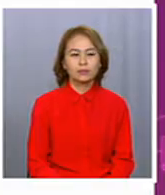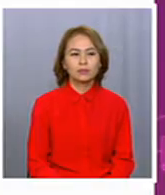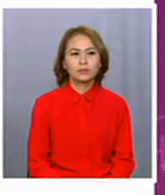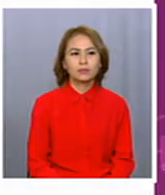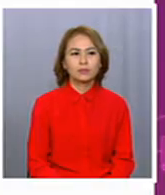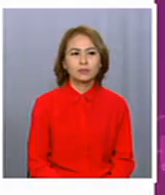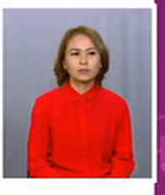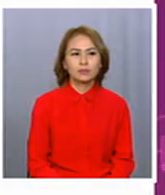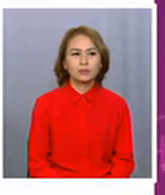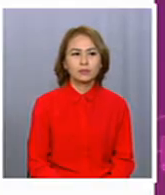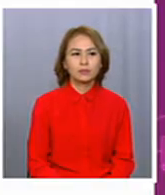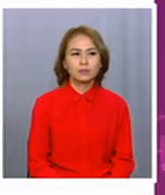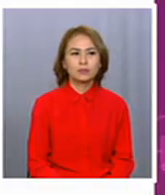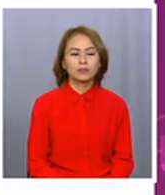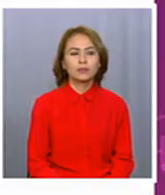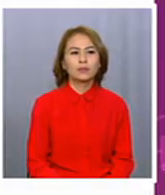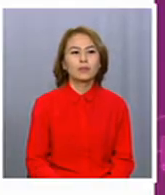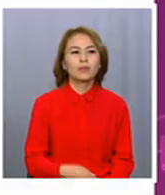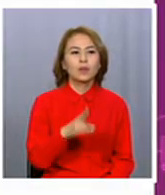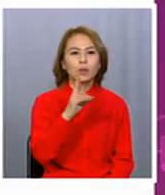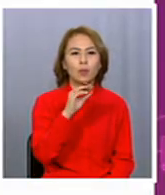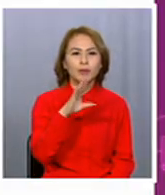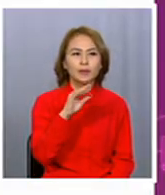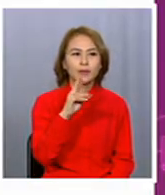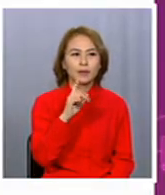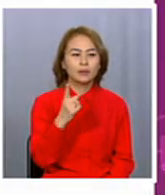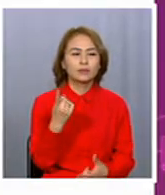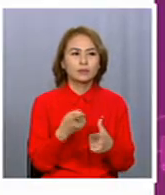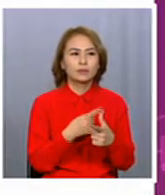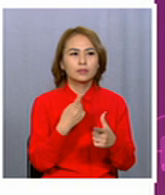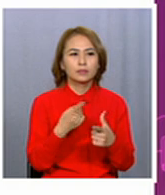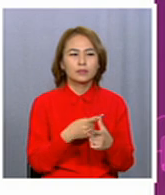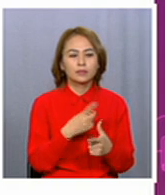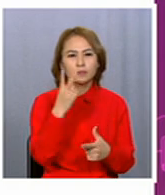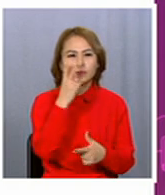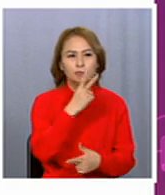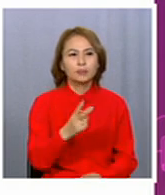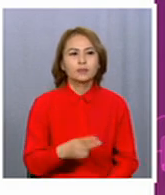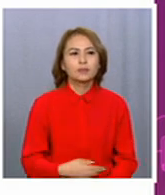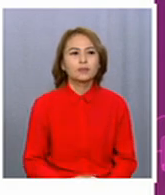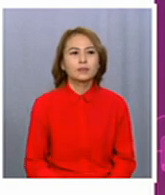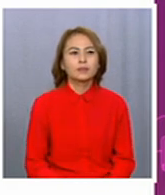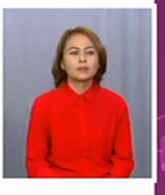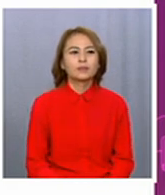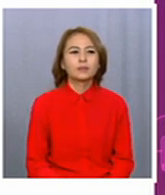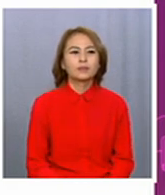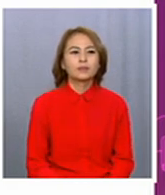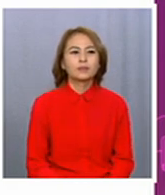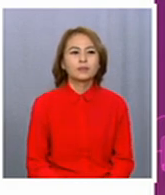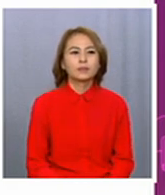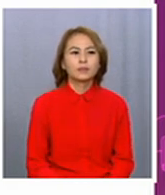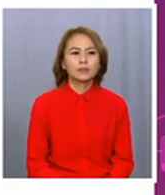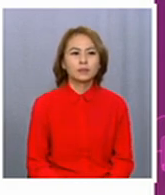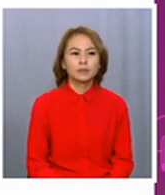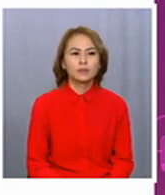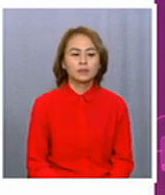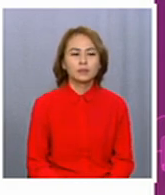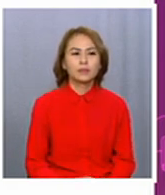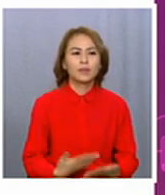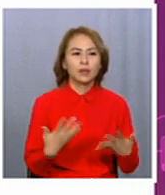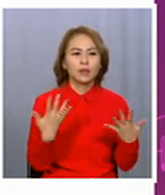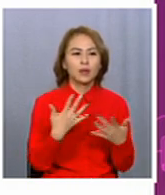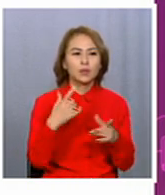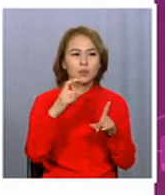Яғни, көктікен атауымен берілген өсімдік. Осы өсімдіктен қандай